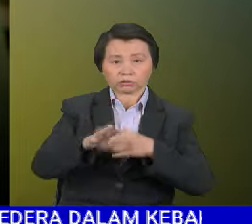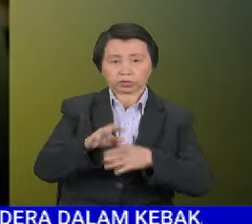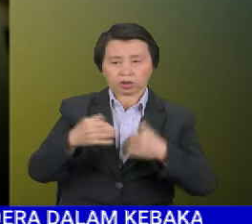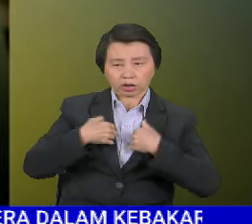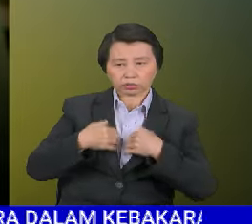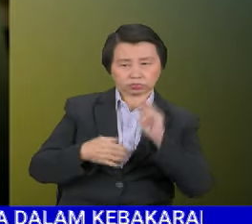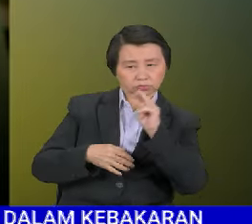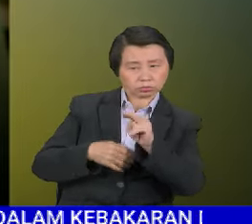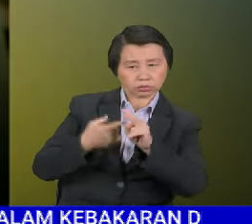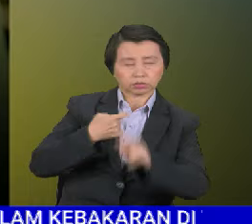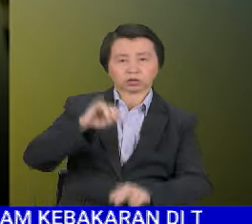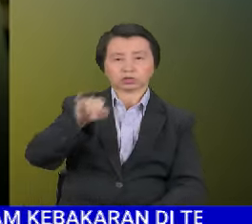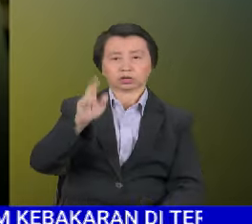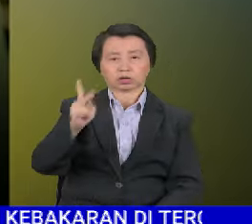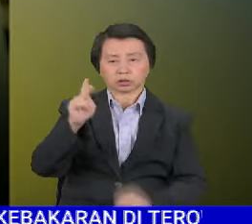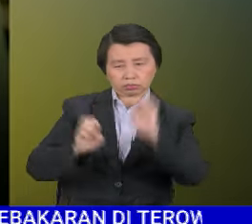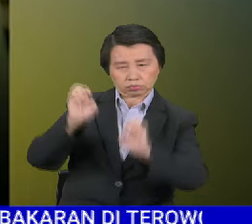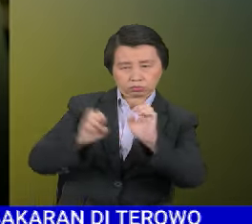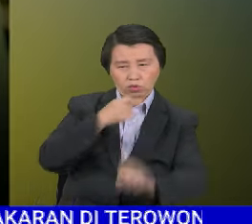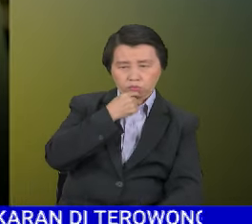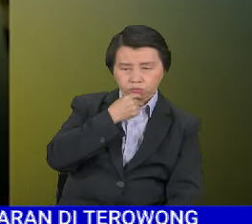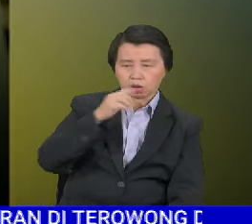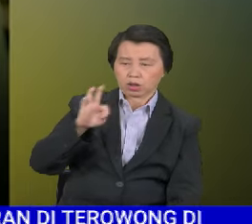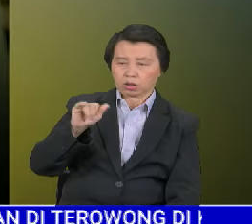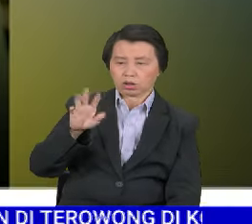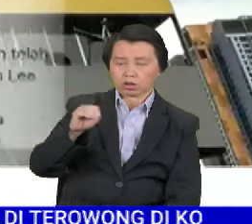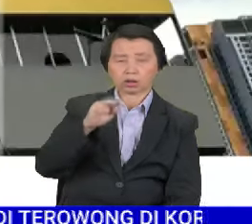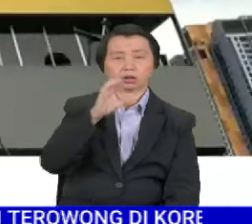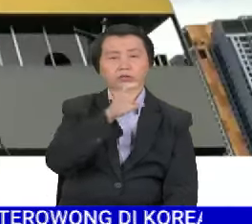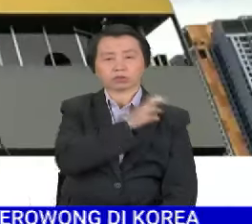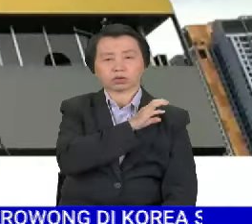pendapat pandangan daripada jabatan kuasa bernilai pengadil FM